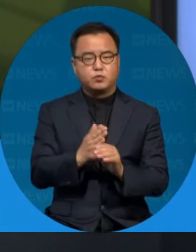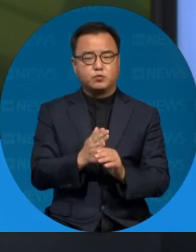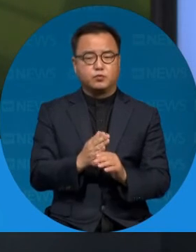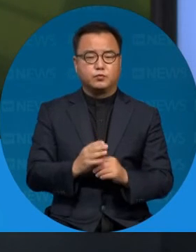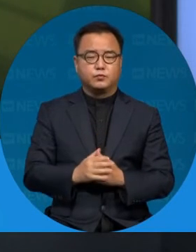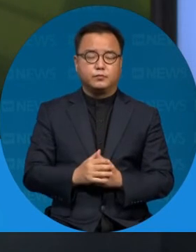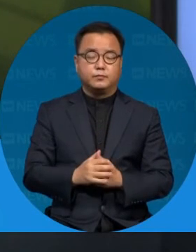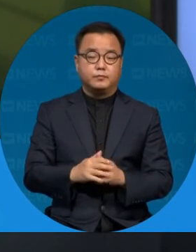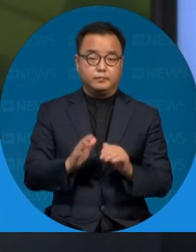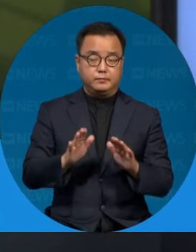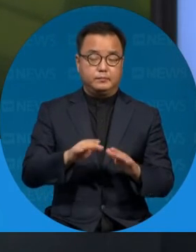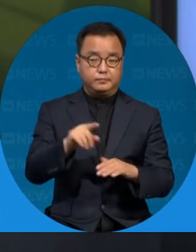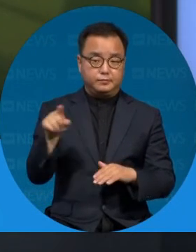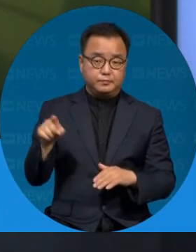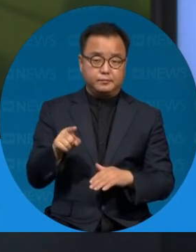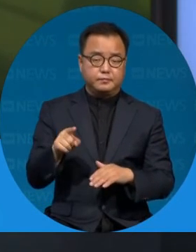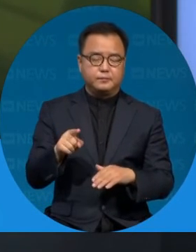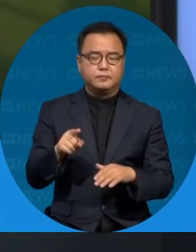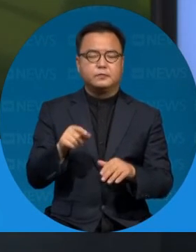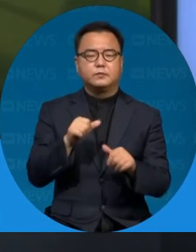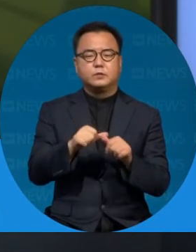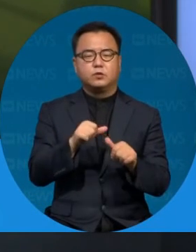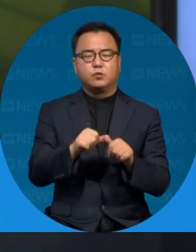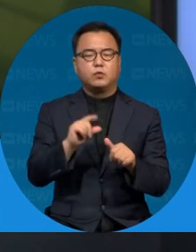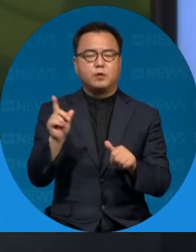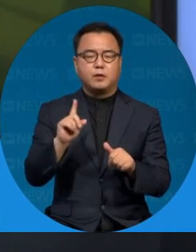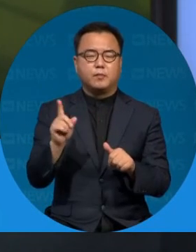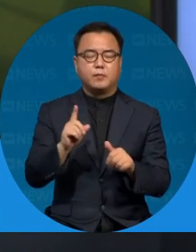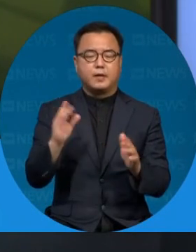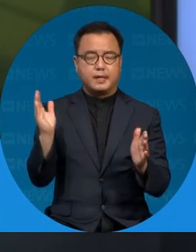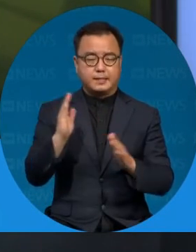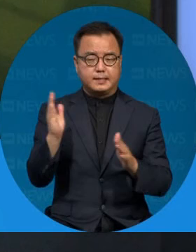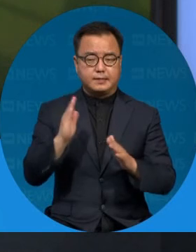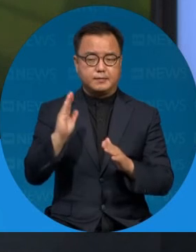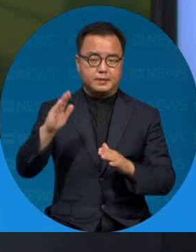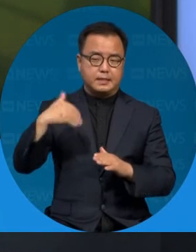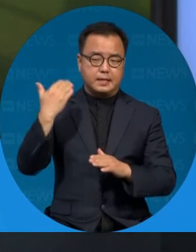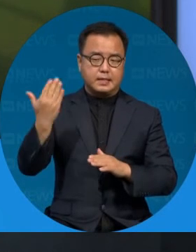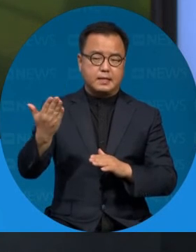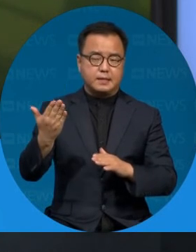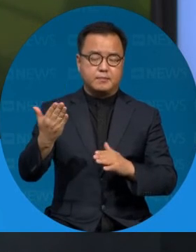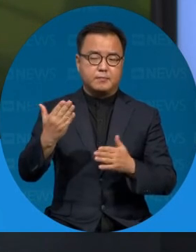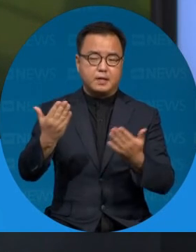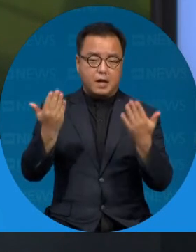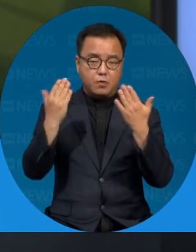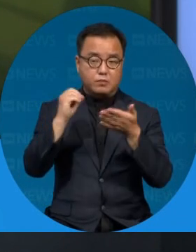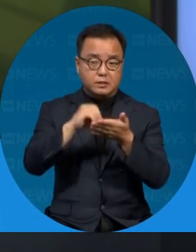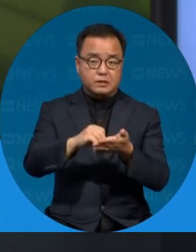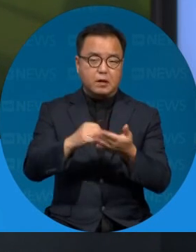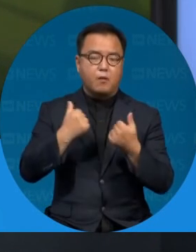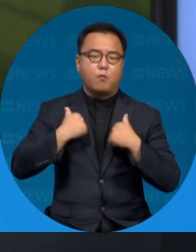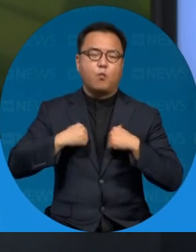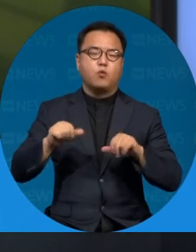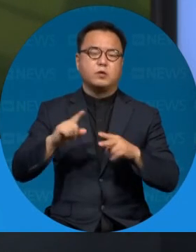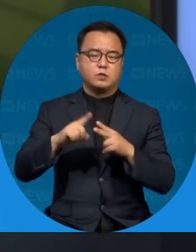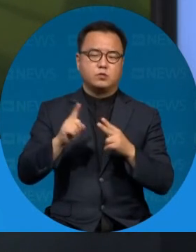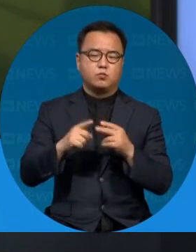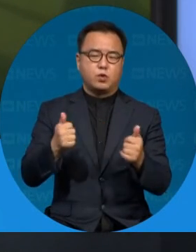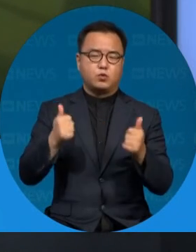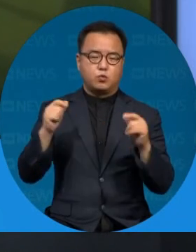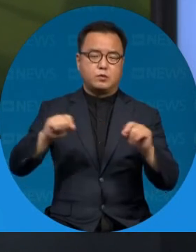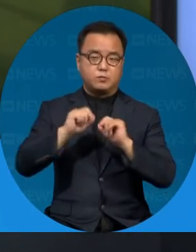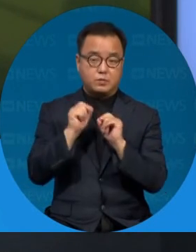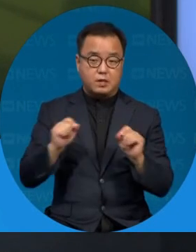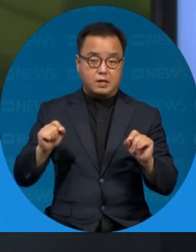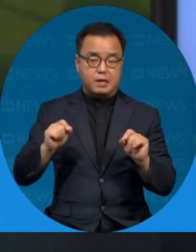했는데요. 전문가들은 이런 학생들이 결국 다음 학기 등록을 포기하거나 졸업을 유예하는 사태가 일어나지